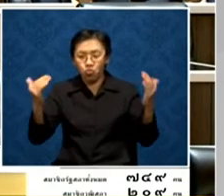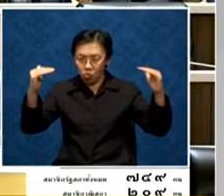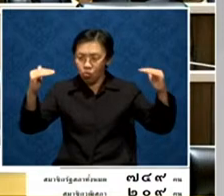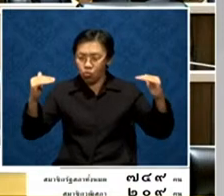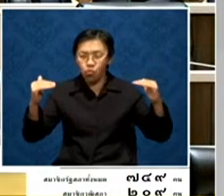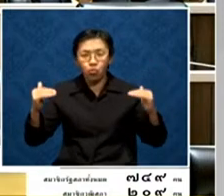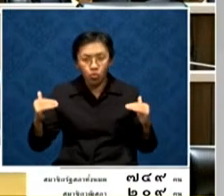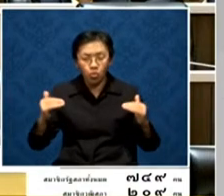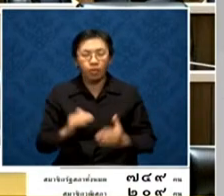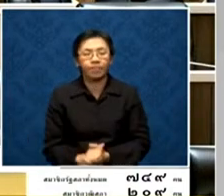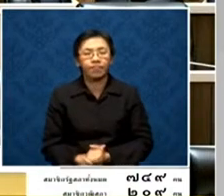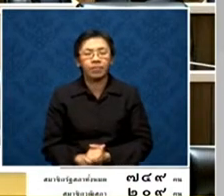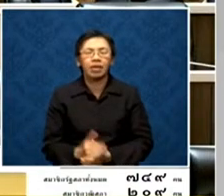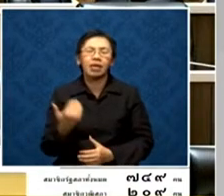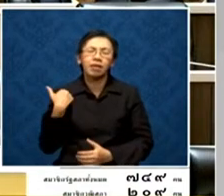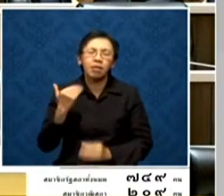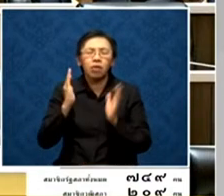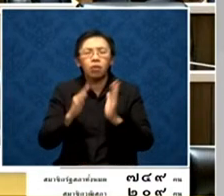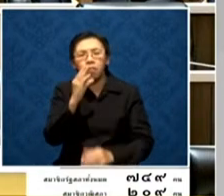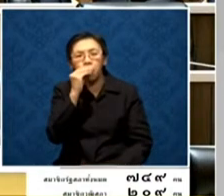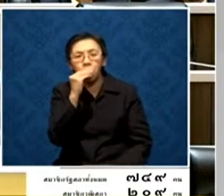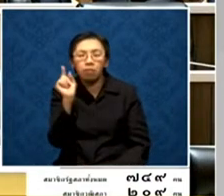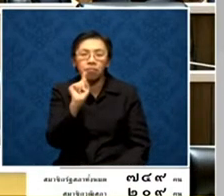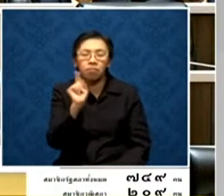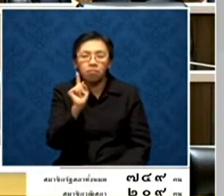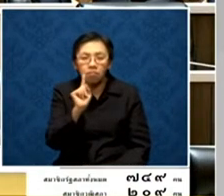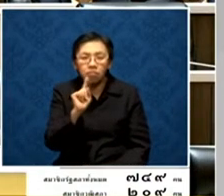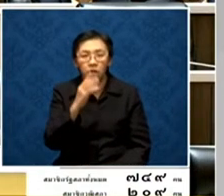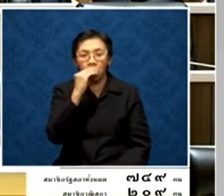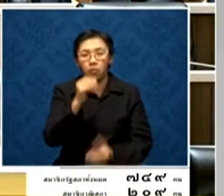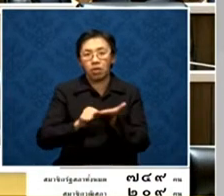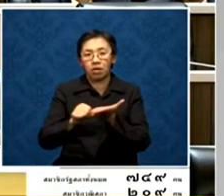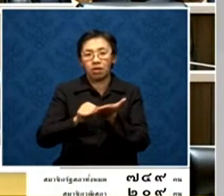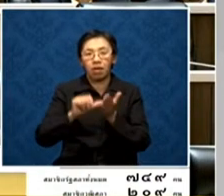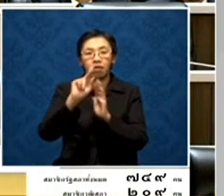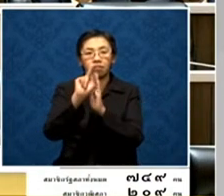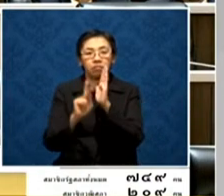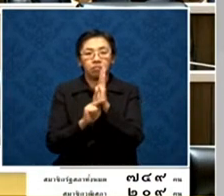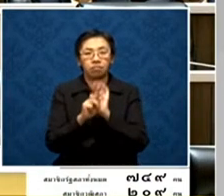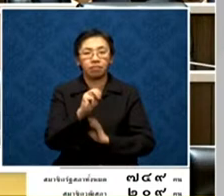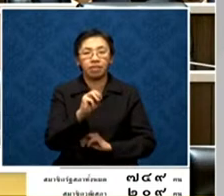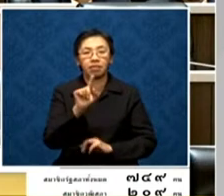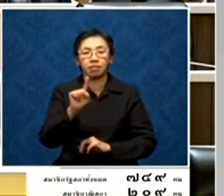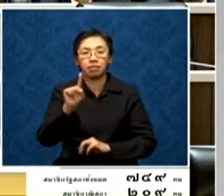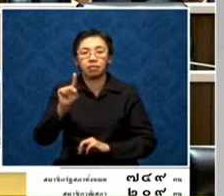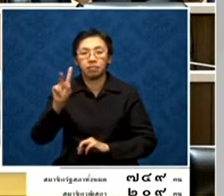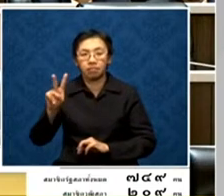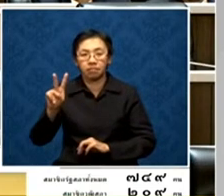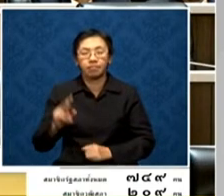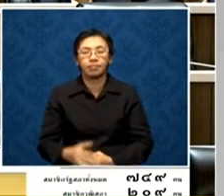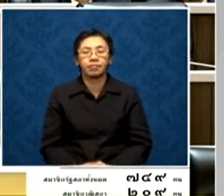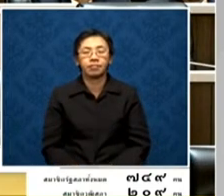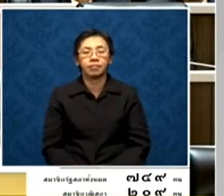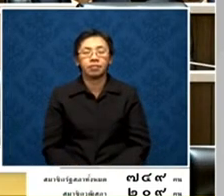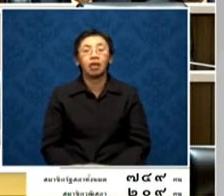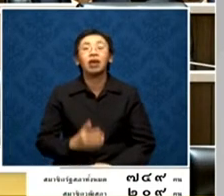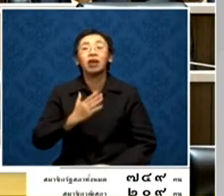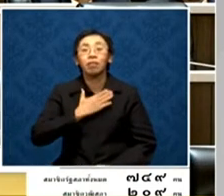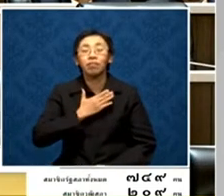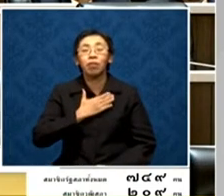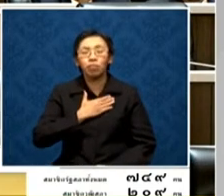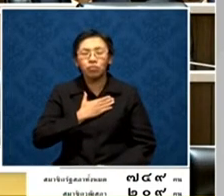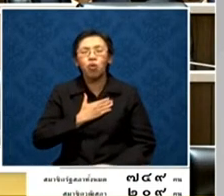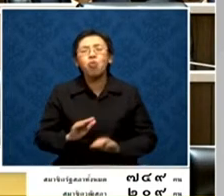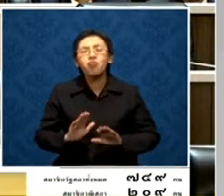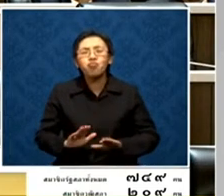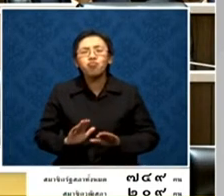ลย ใช่เหลือ249 ก็เลยแบบ249เท่านั้นแต่ว่าก็คืออันนี้มันแย่มากคือไม่มาก็นับ ครับนะครับ